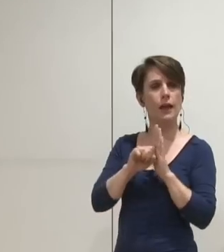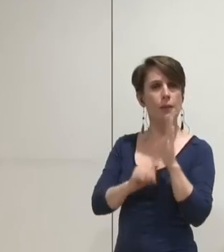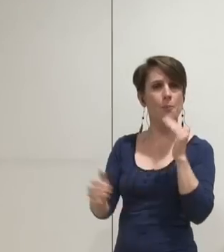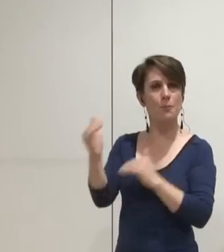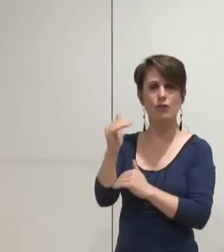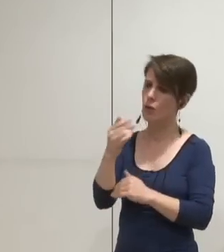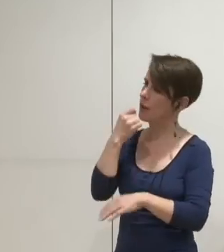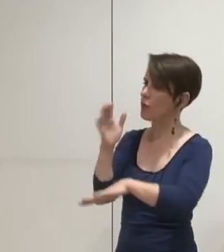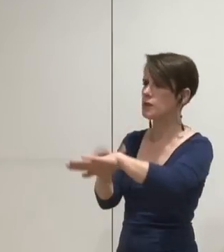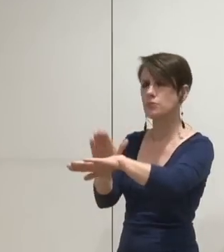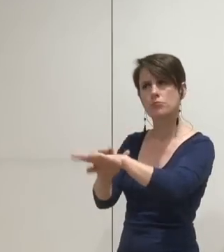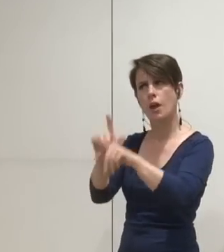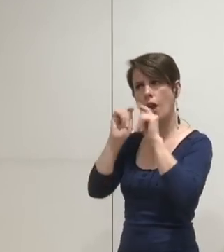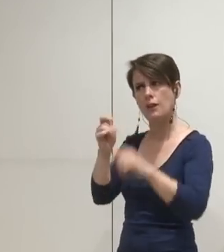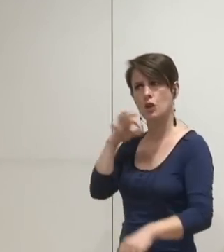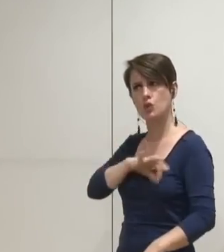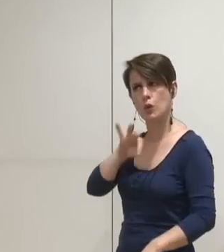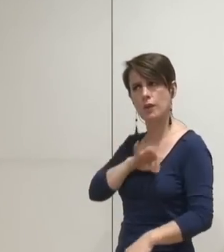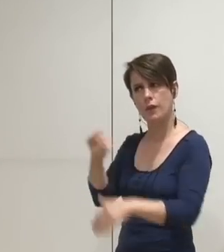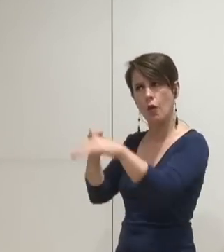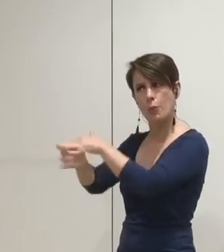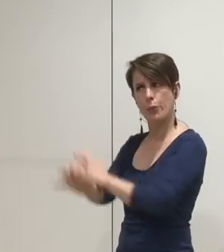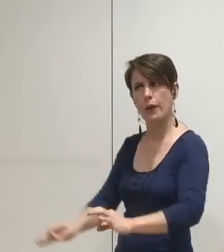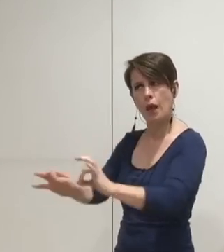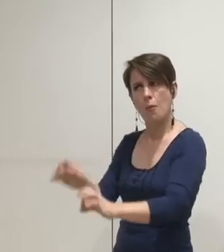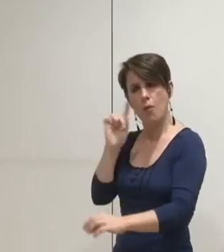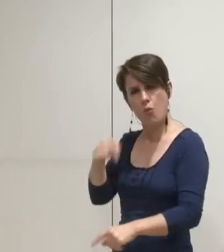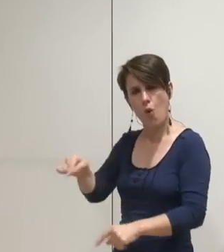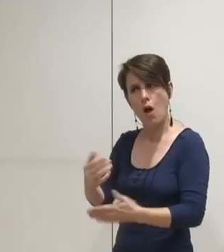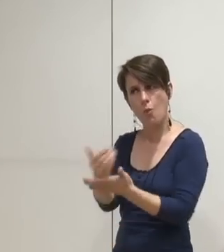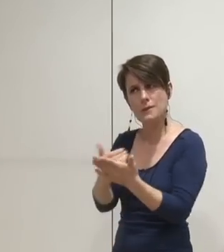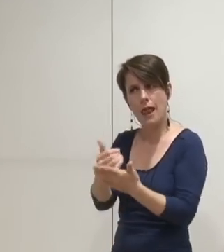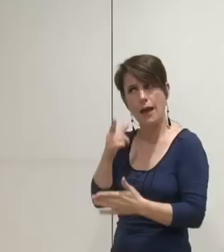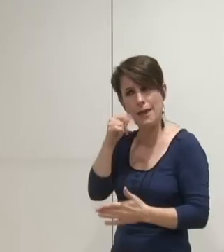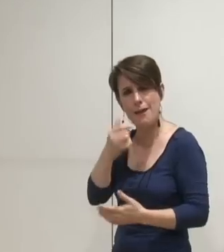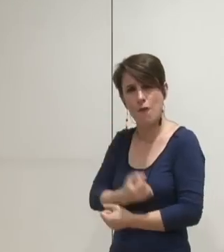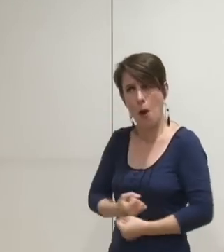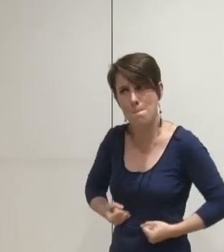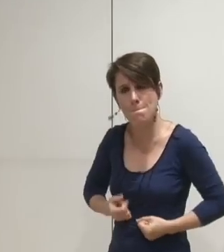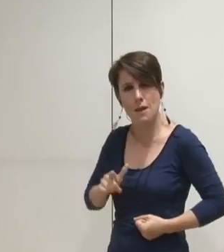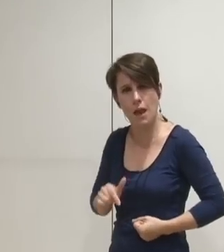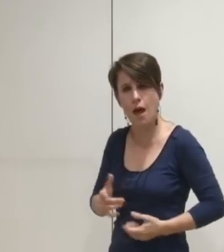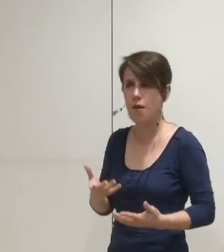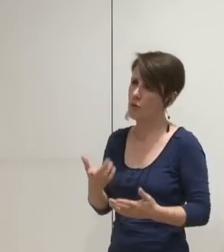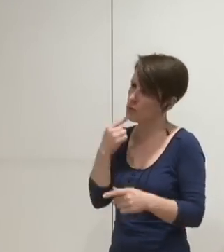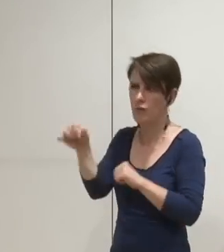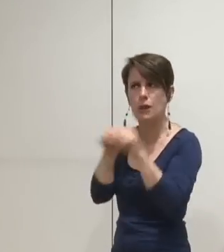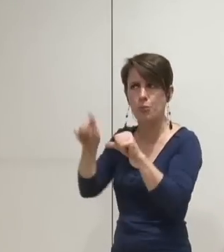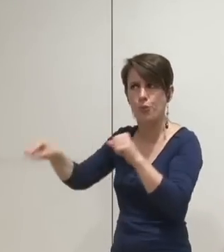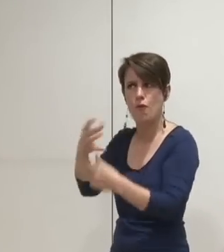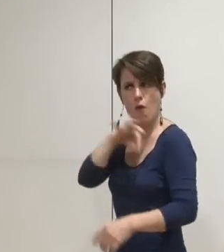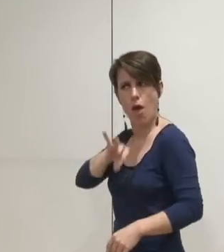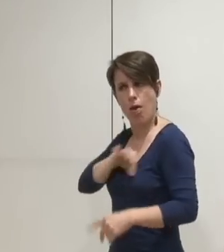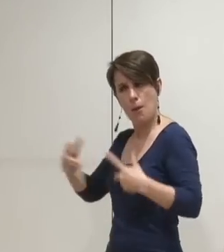performance et des efforts demandés au salariés de l'entreprise il semblait impensable de le faire bref nous